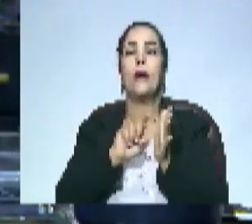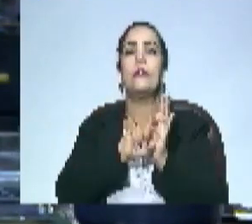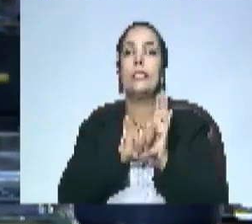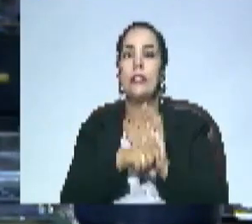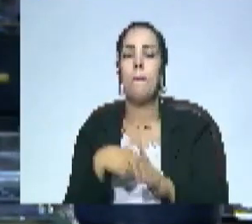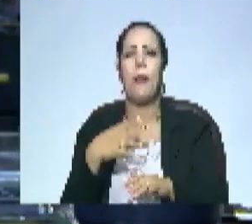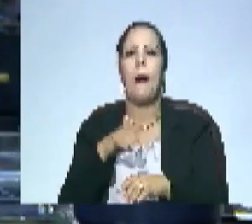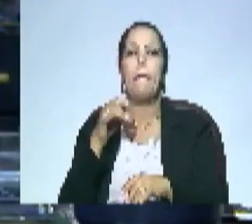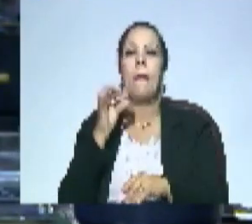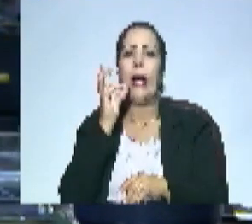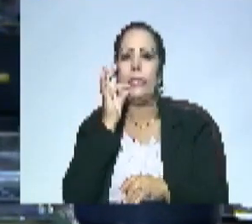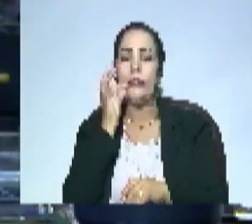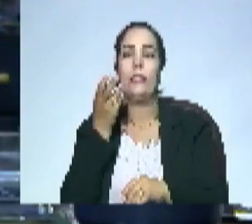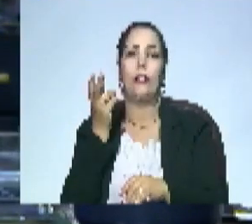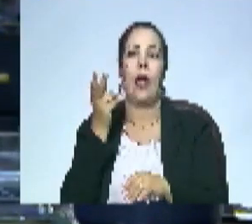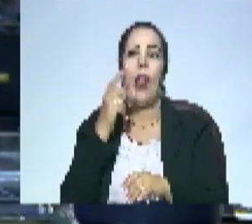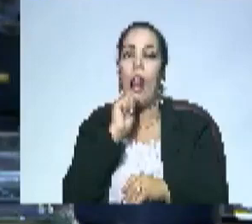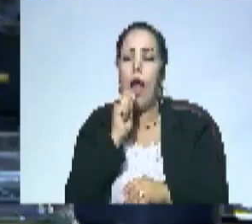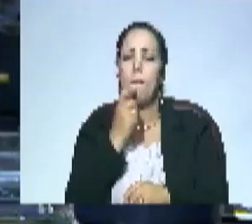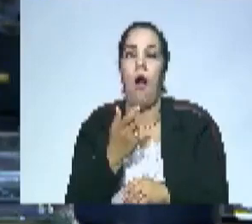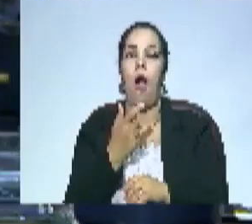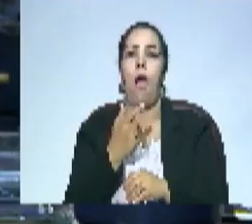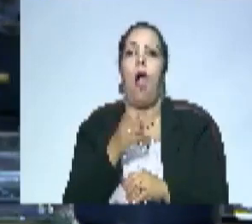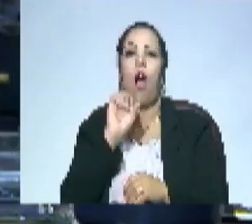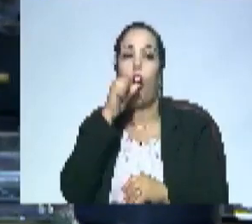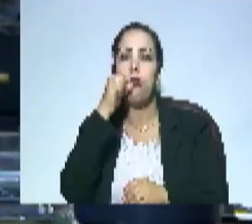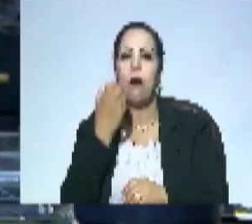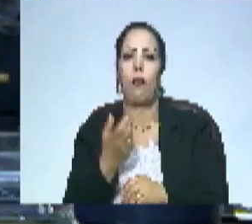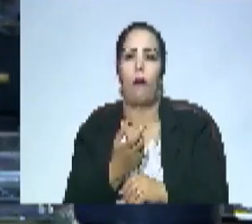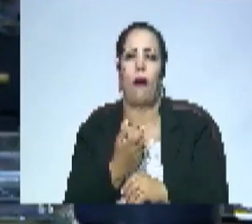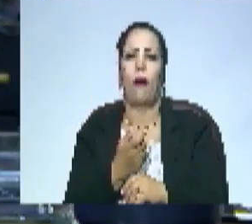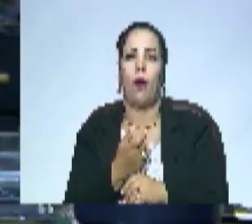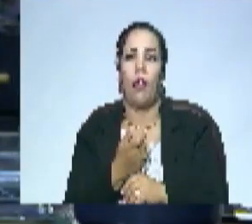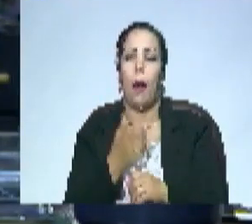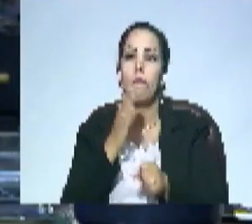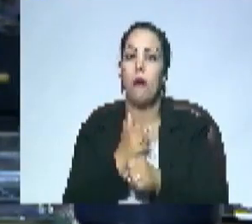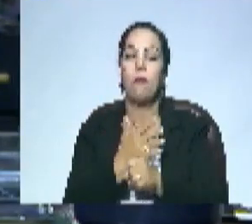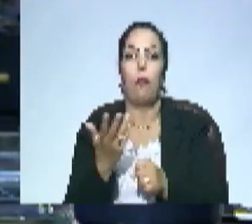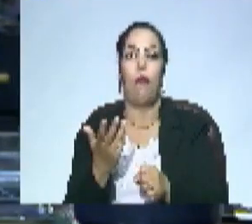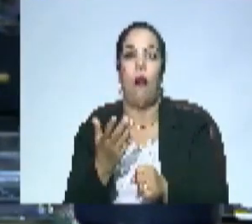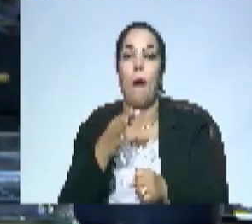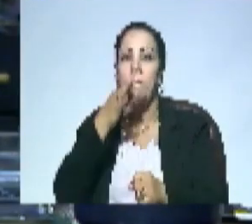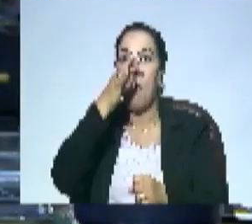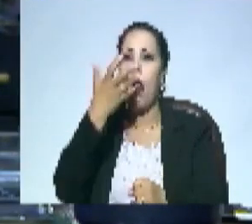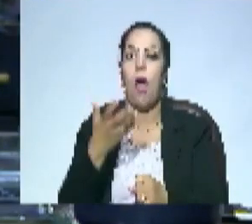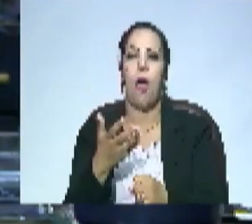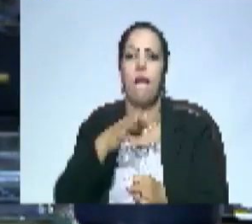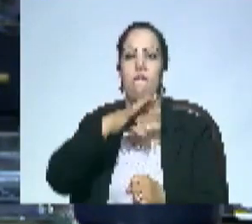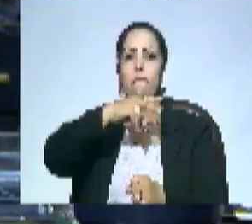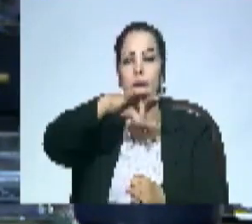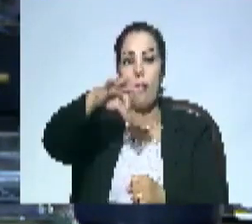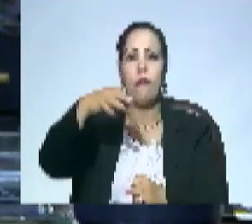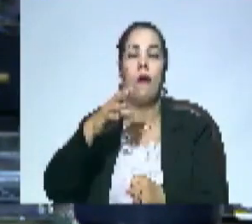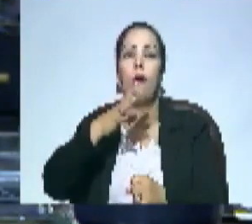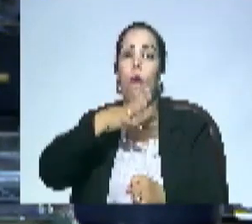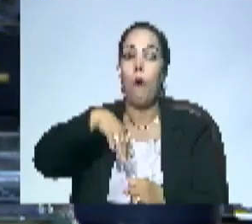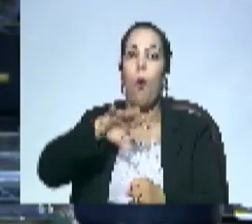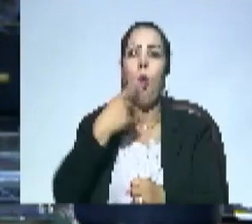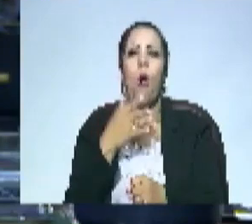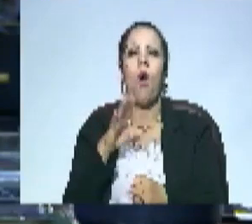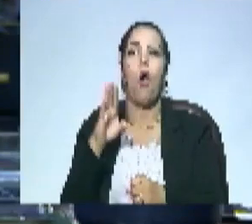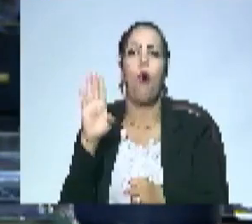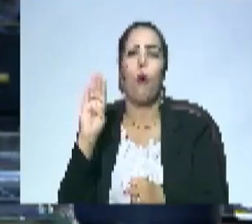المستكه اللحمه البصل الجزر الملح الفلفل بهارات اللحمه الكزبره